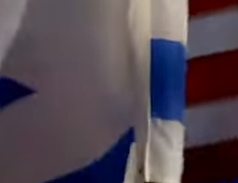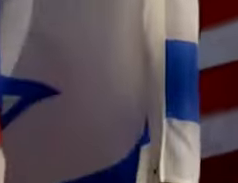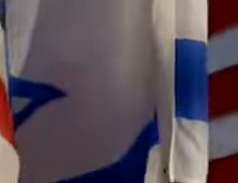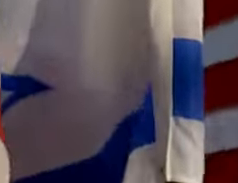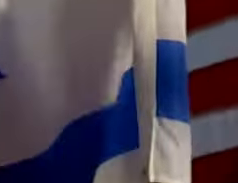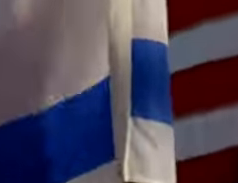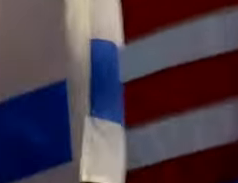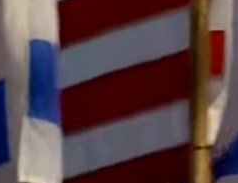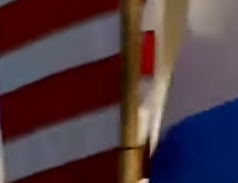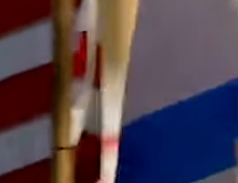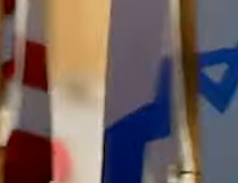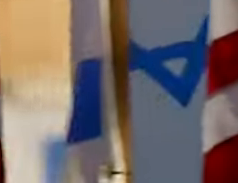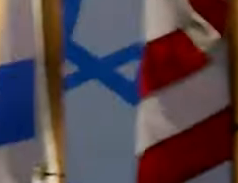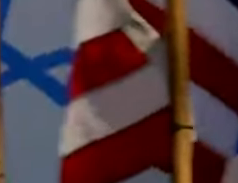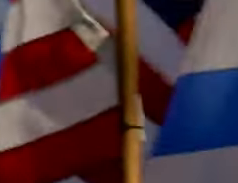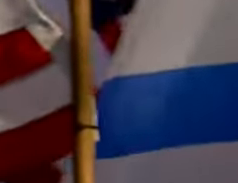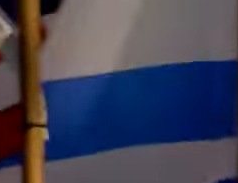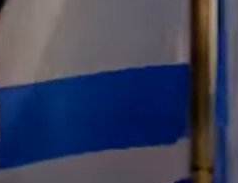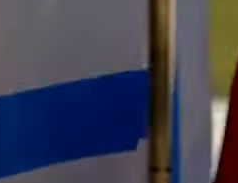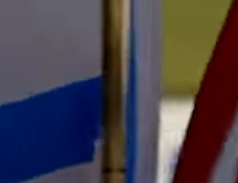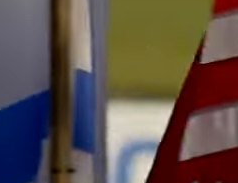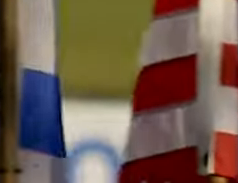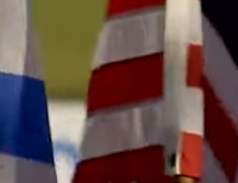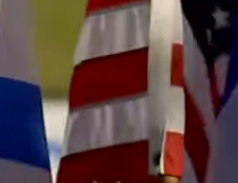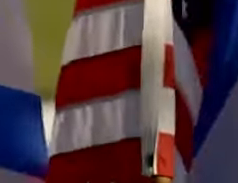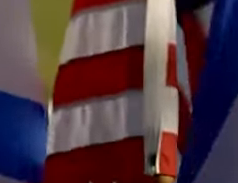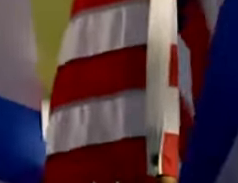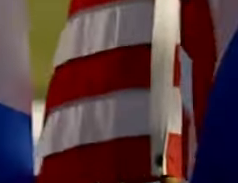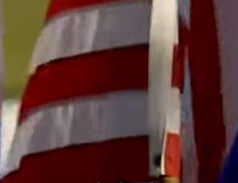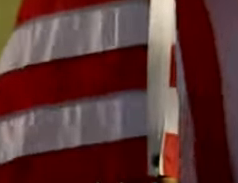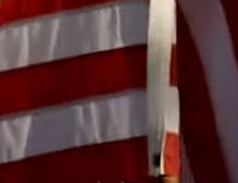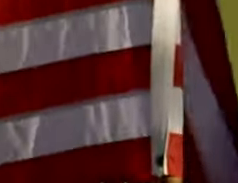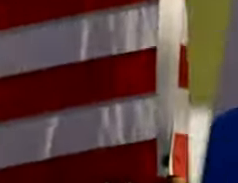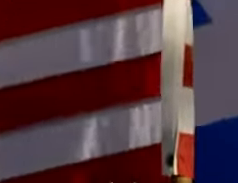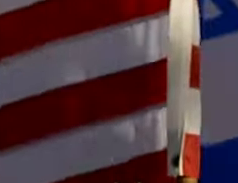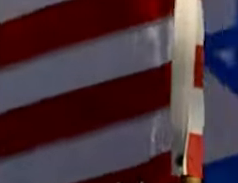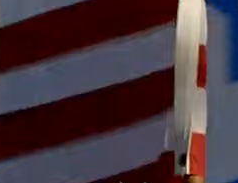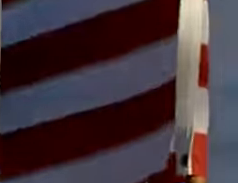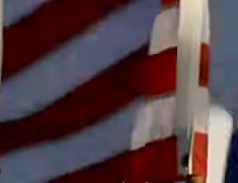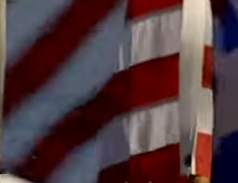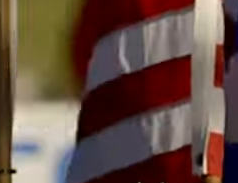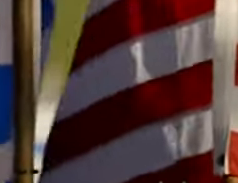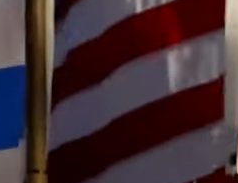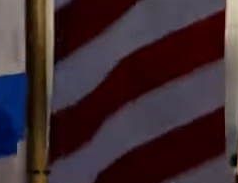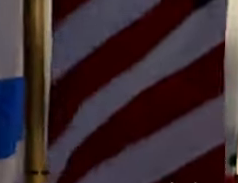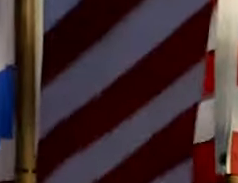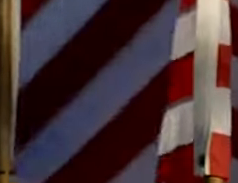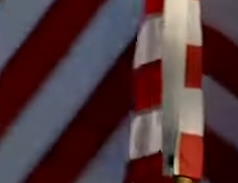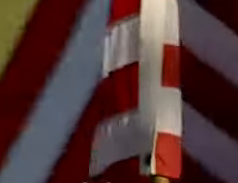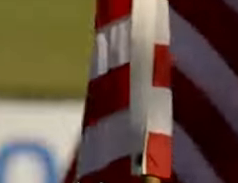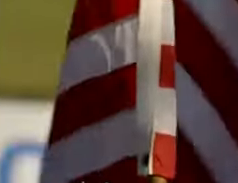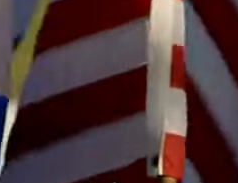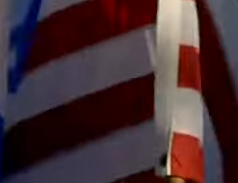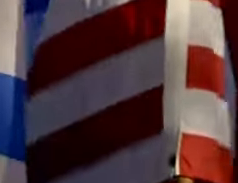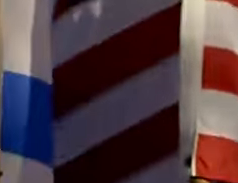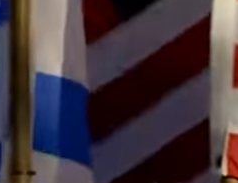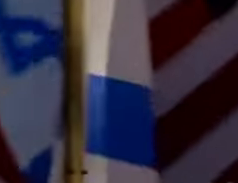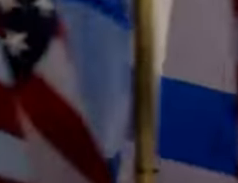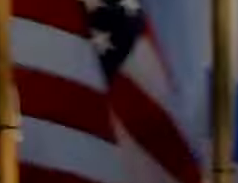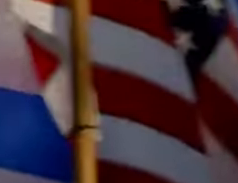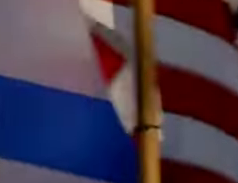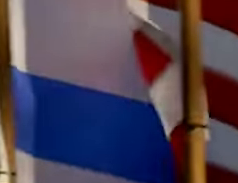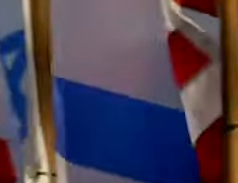אנחנו ממש מרגישים זכות להיות כאן היום איתכם. זו הזדמנות גם לומר תודה לתמיכה